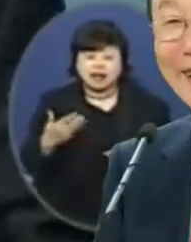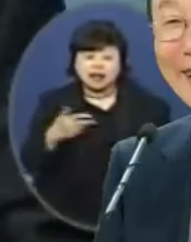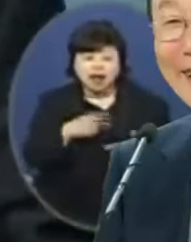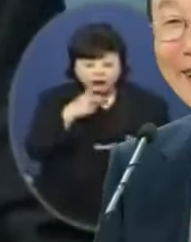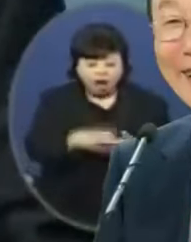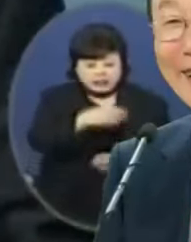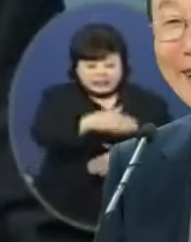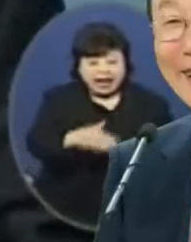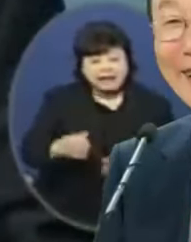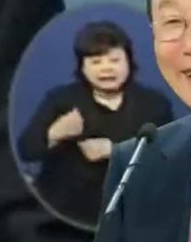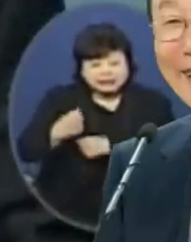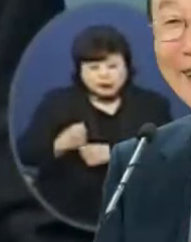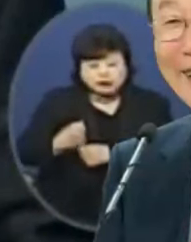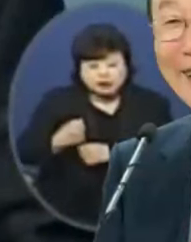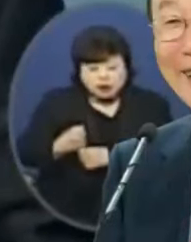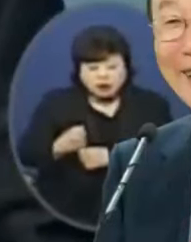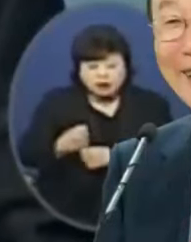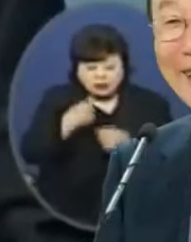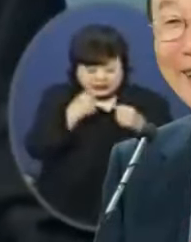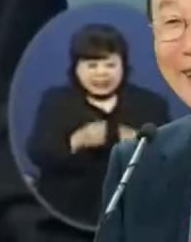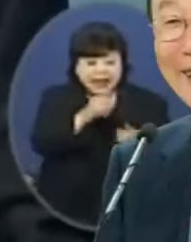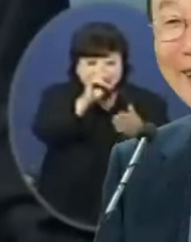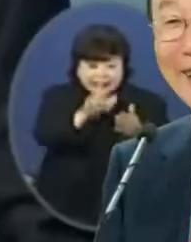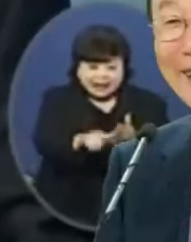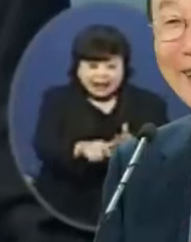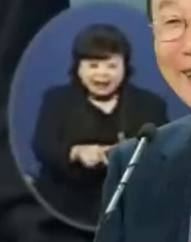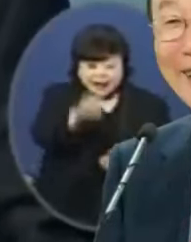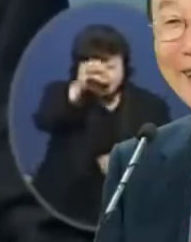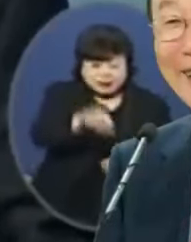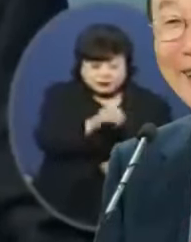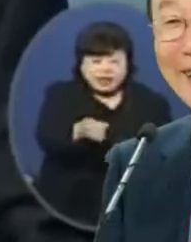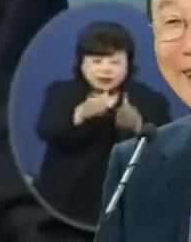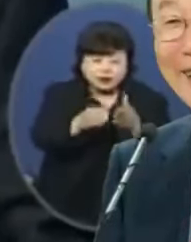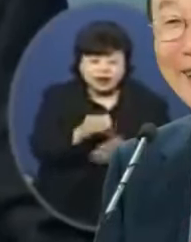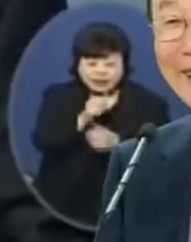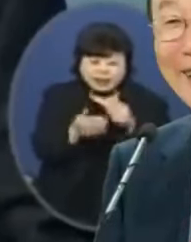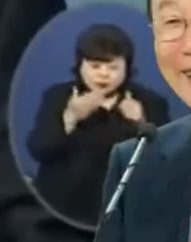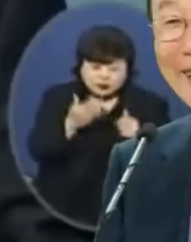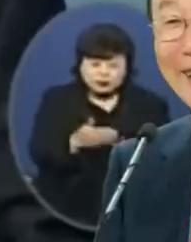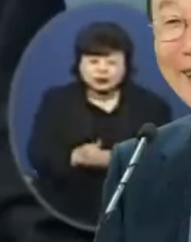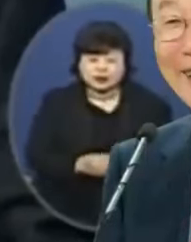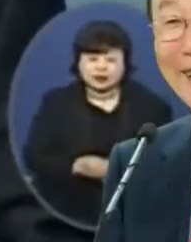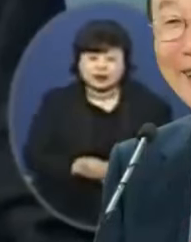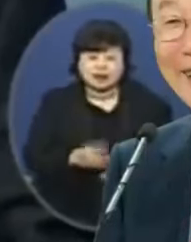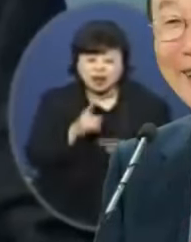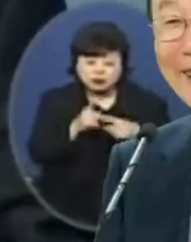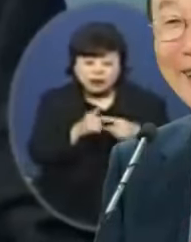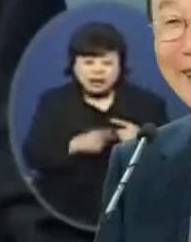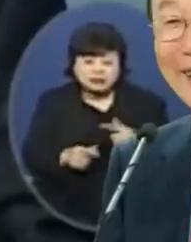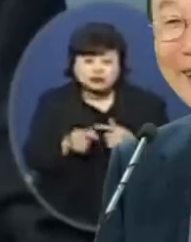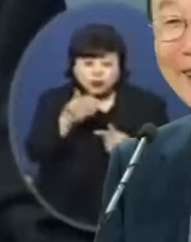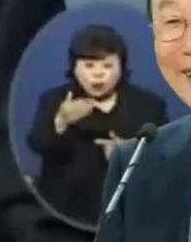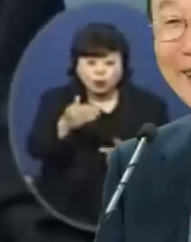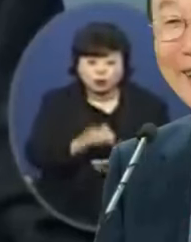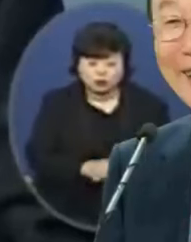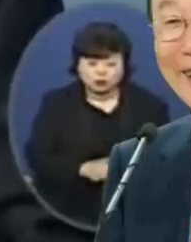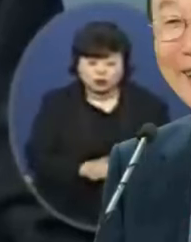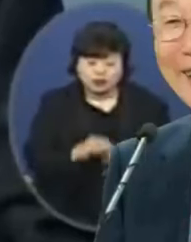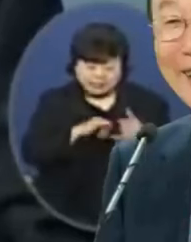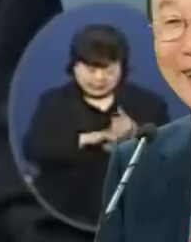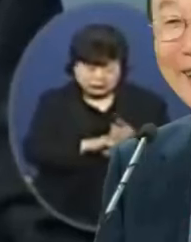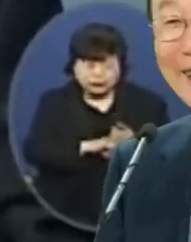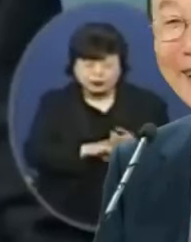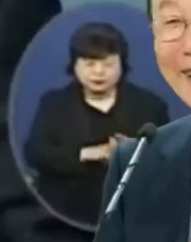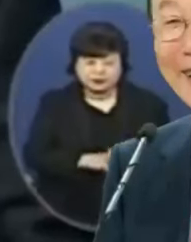언약궤를 짊어지고 인생을 살면은 십자가를 통해서 하나님이 우리와 플러스 언약을 했기 때문에 어느 곳에